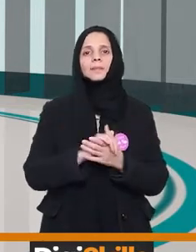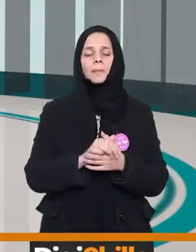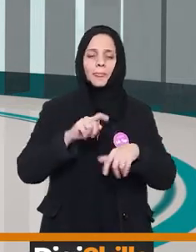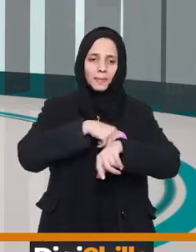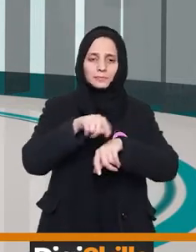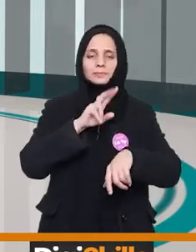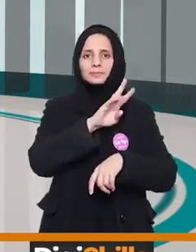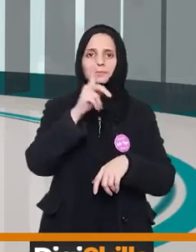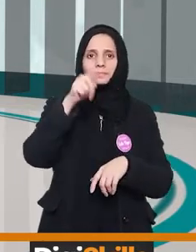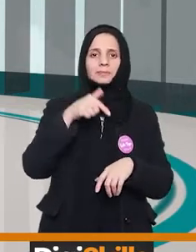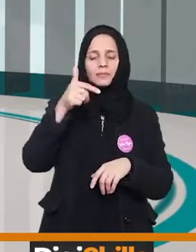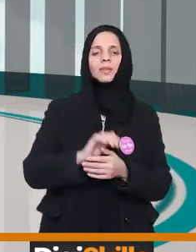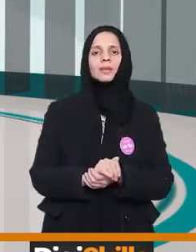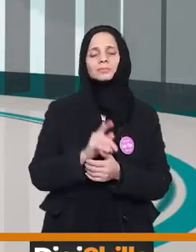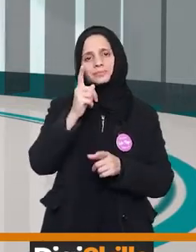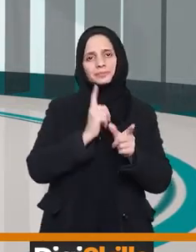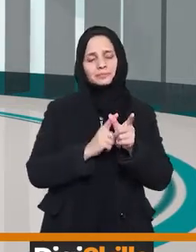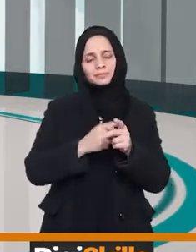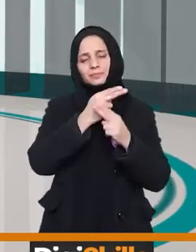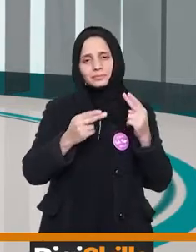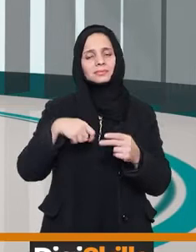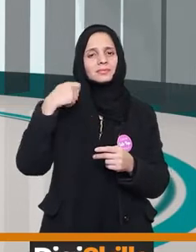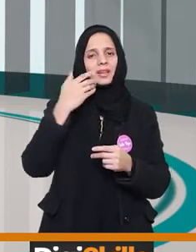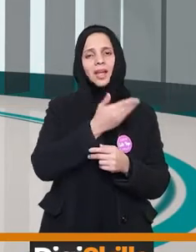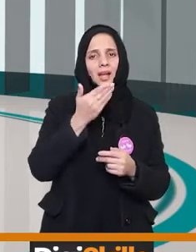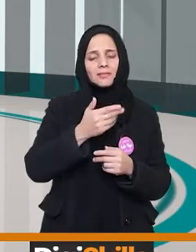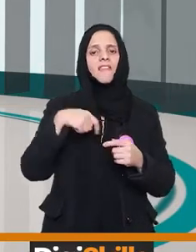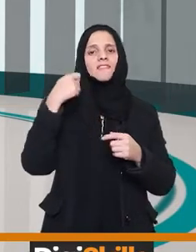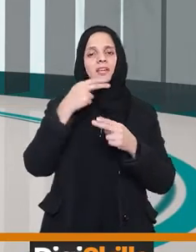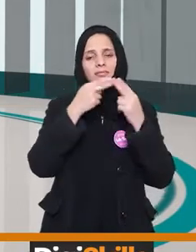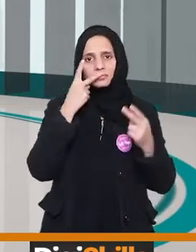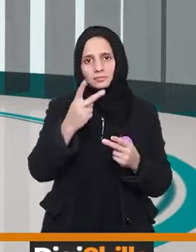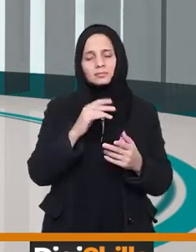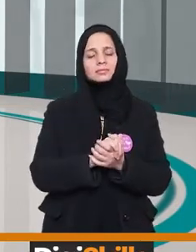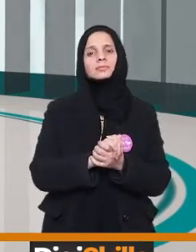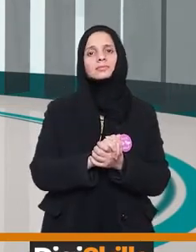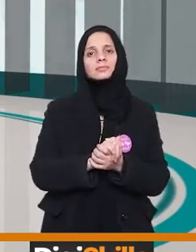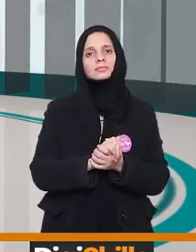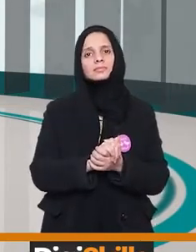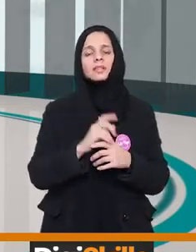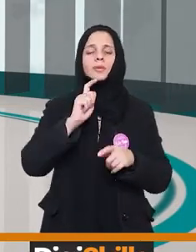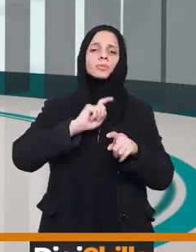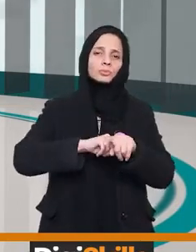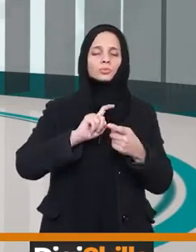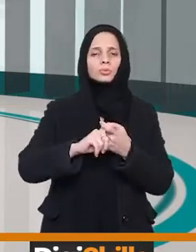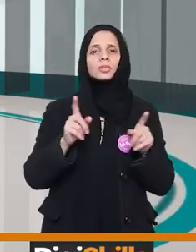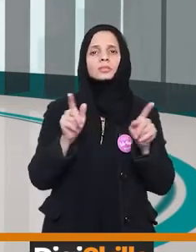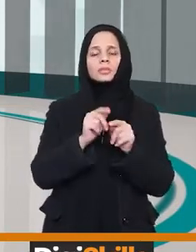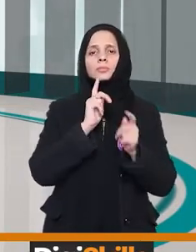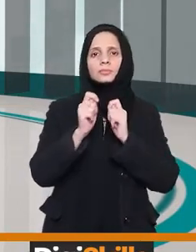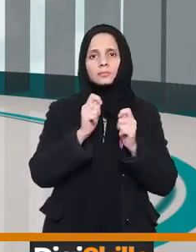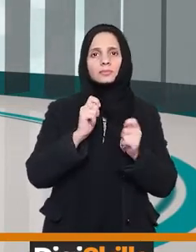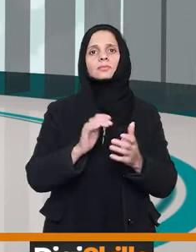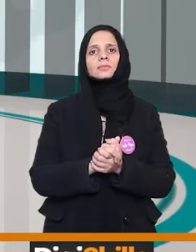24/7, آپ یوٹیوب کی ویڈیوز دیکھ رہے ہیں, گانے سن رہے ہیں, فلم دیکھ رہے ہیں, یا آپ دوستوں کے ساتھ